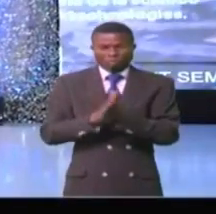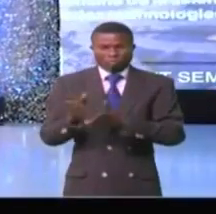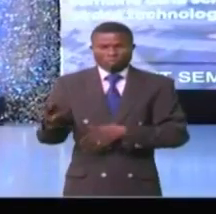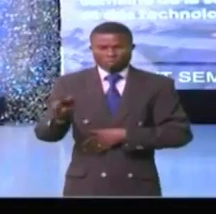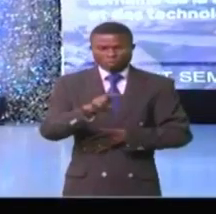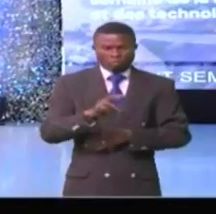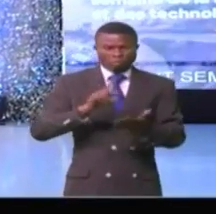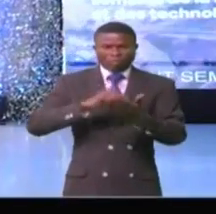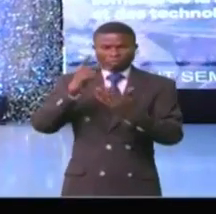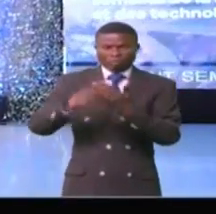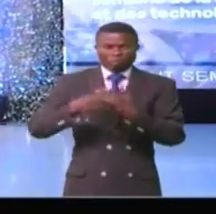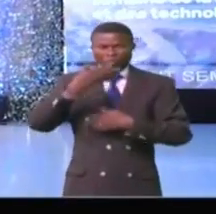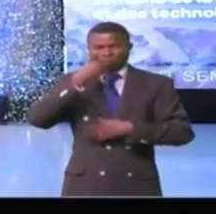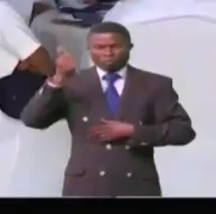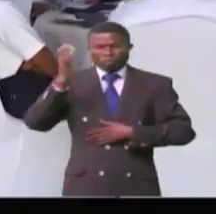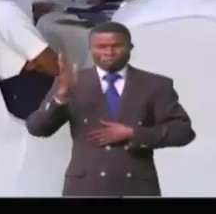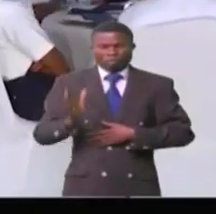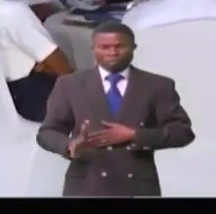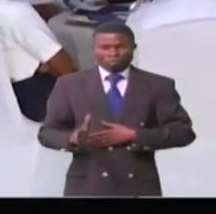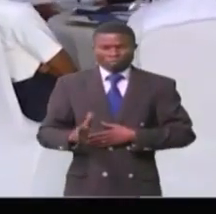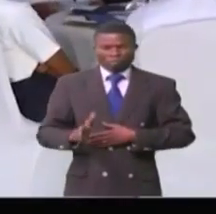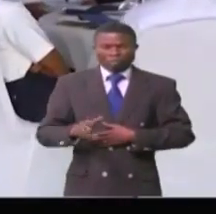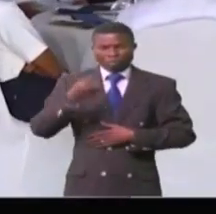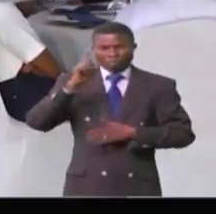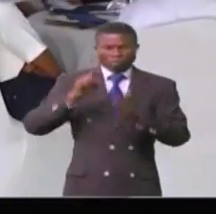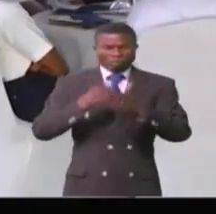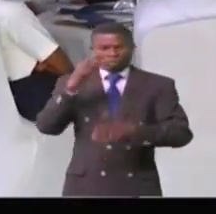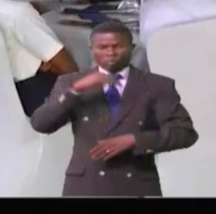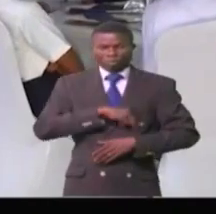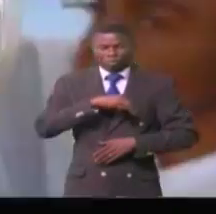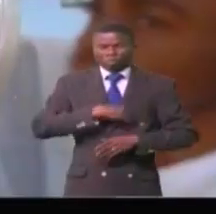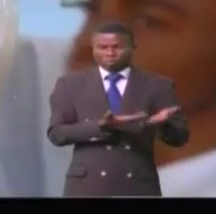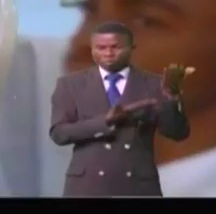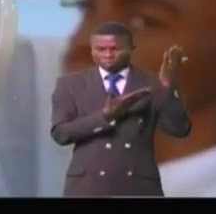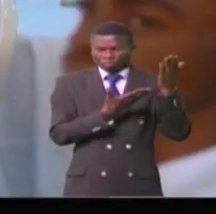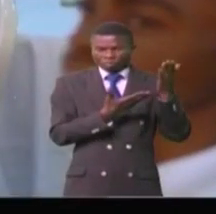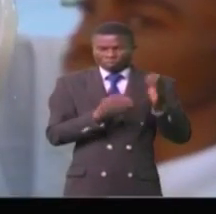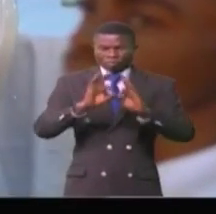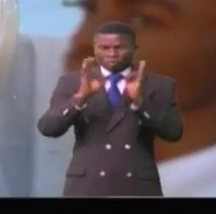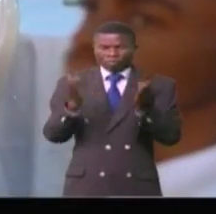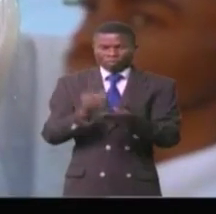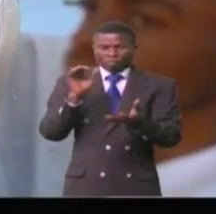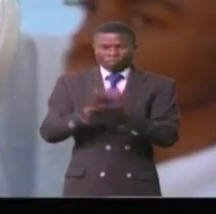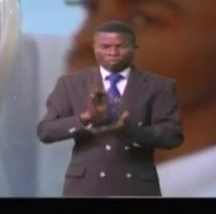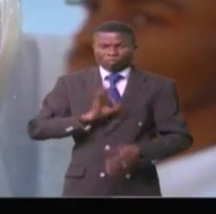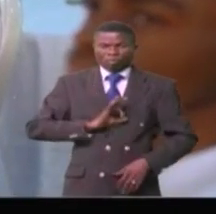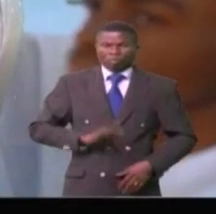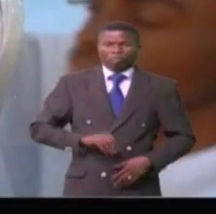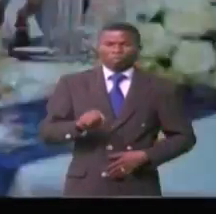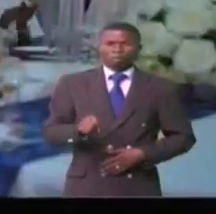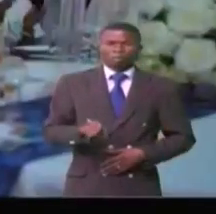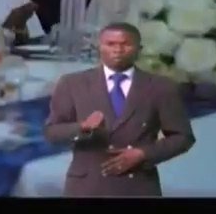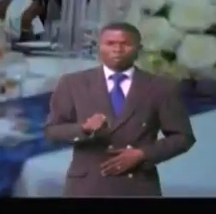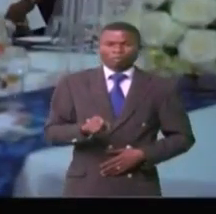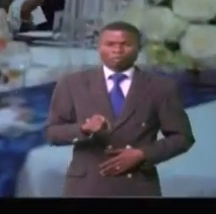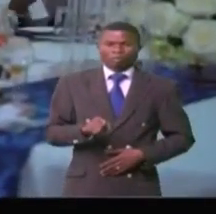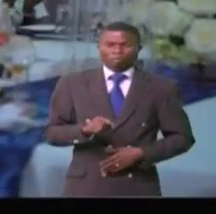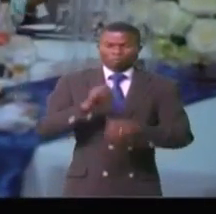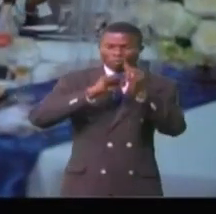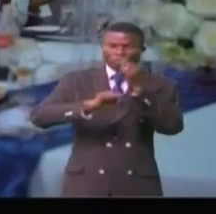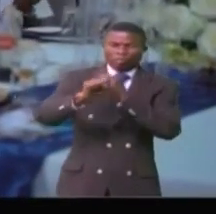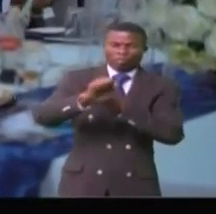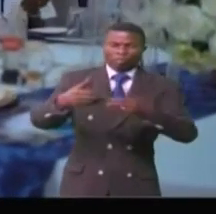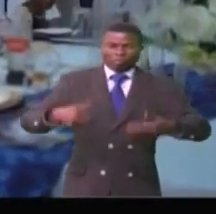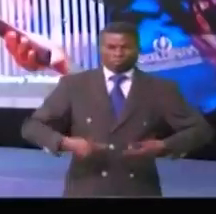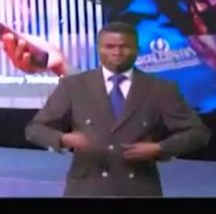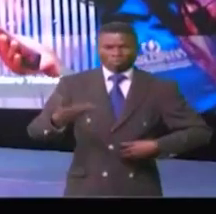Le programme Excellencia est la première mise sur table par la First Lady, Denise Nyakirochi-Sekedi, à sensibiliser ces